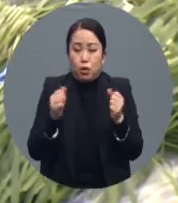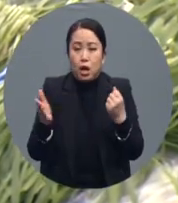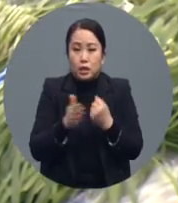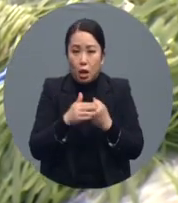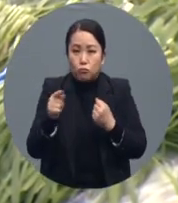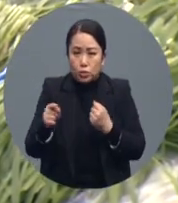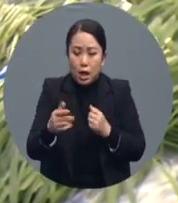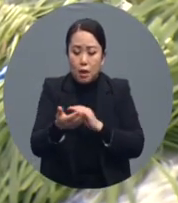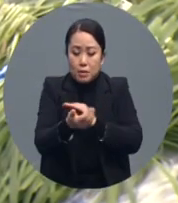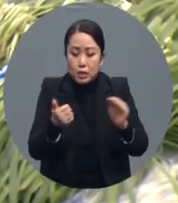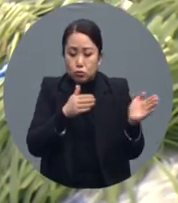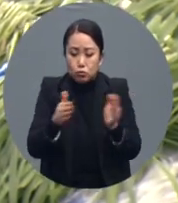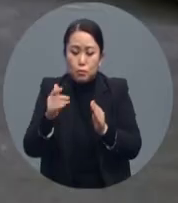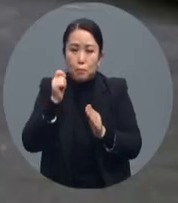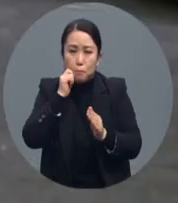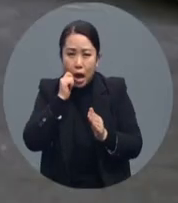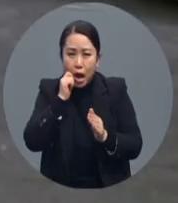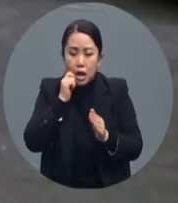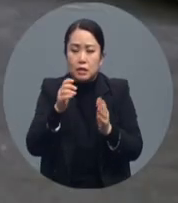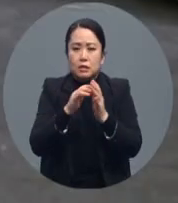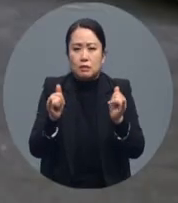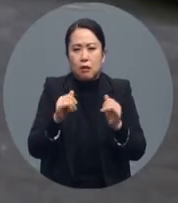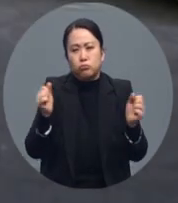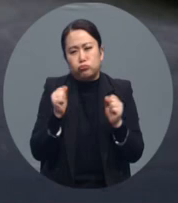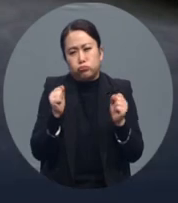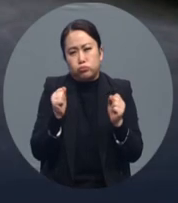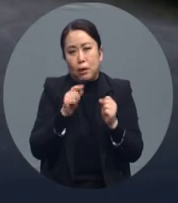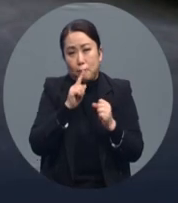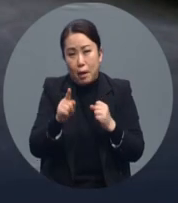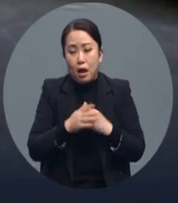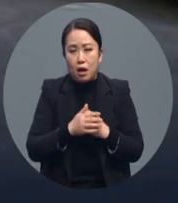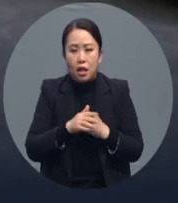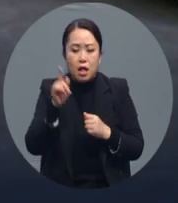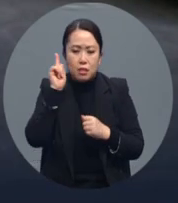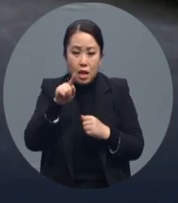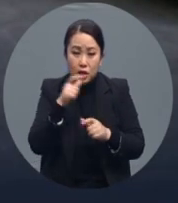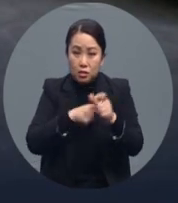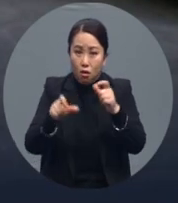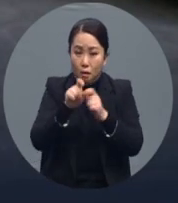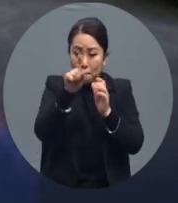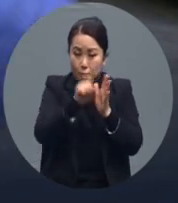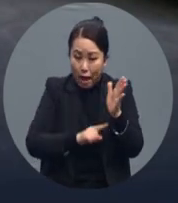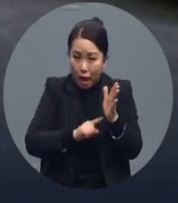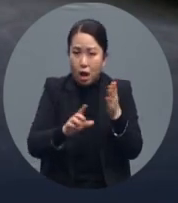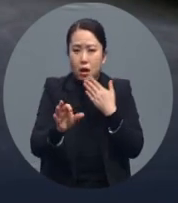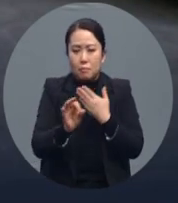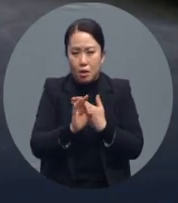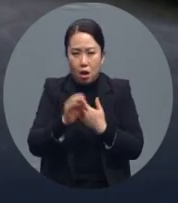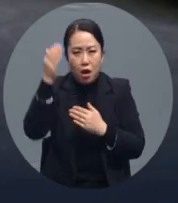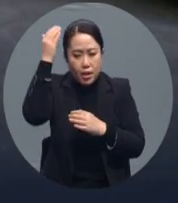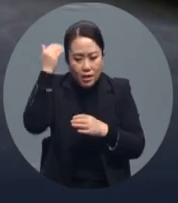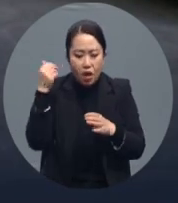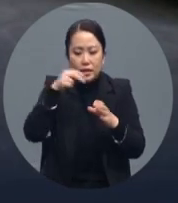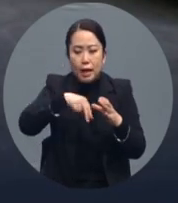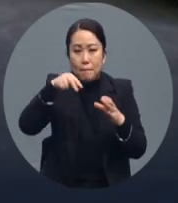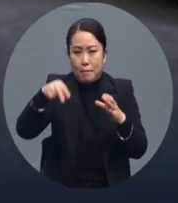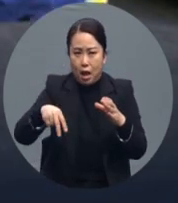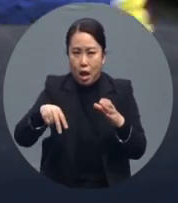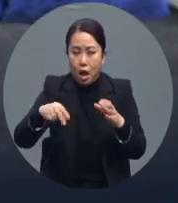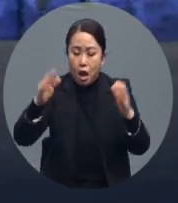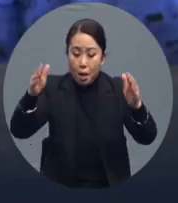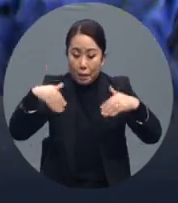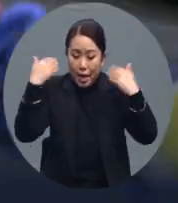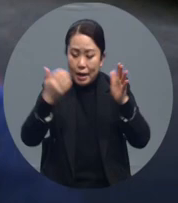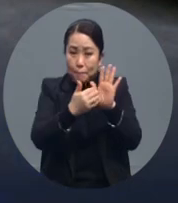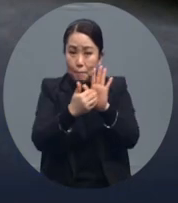상인들은 추위에 몸을 떨었습니다. 내일 때 추우면 이제 연탄불로 이어야지. 안 이었고 이제 바람막이로 했거든요.